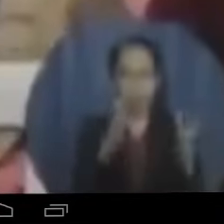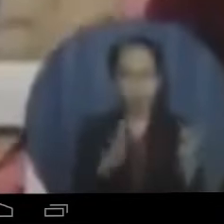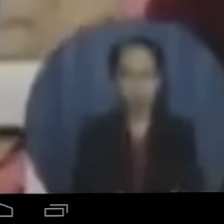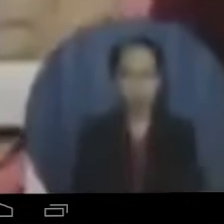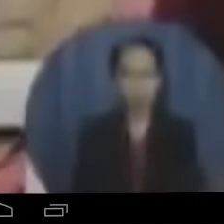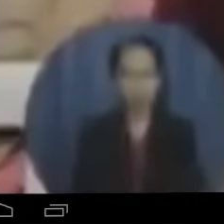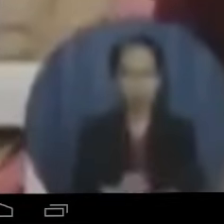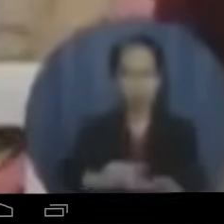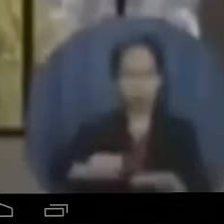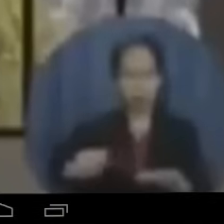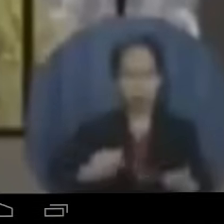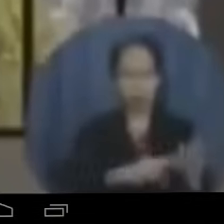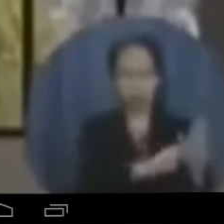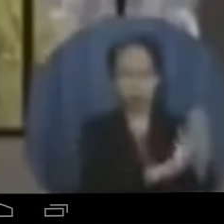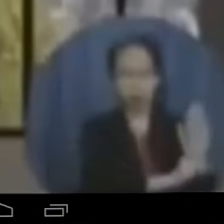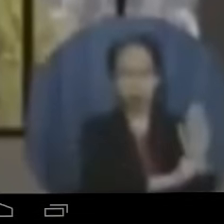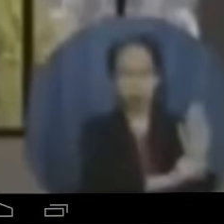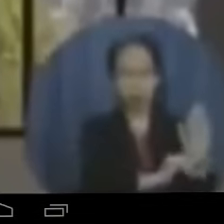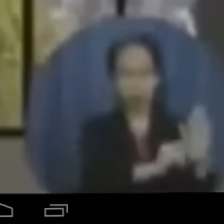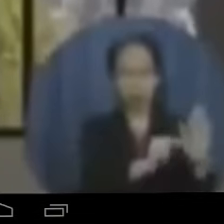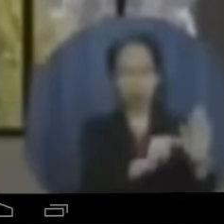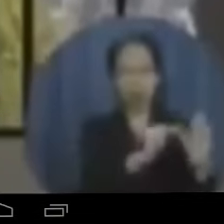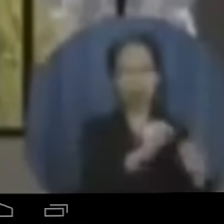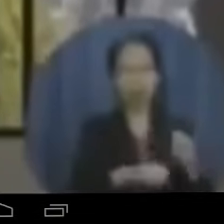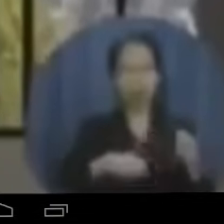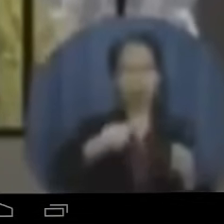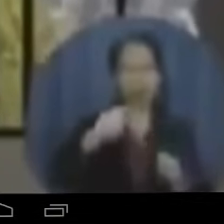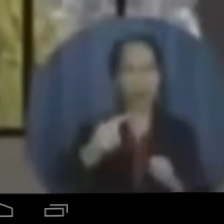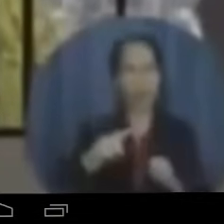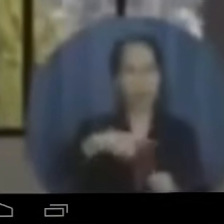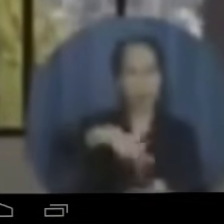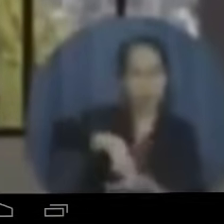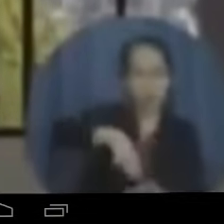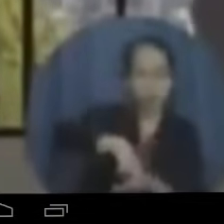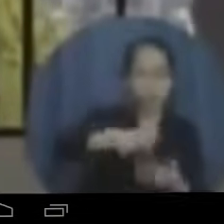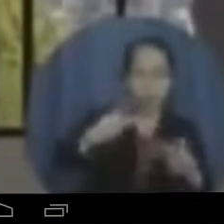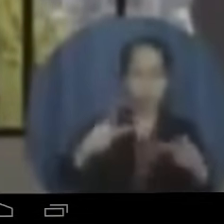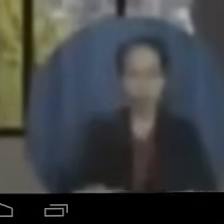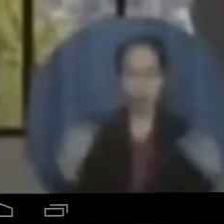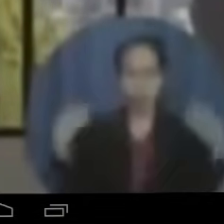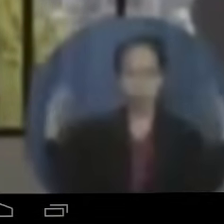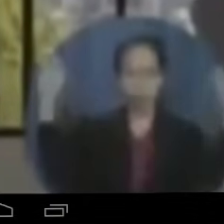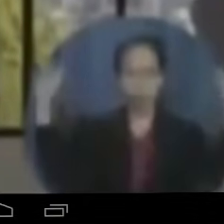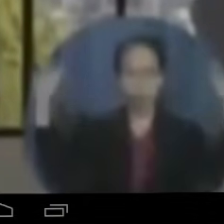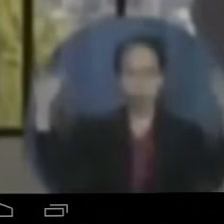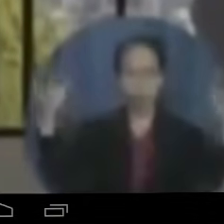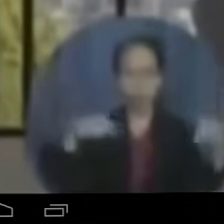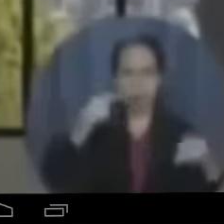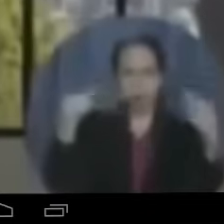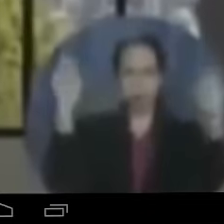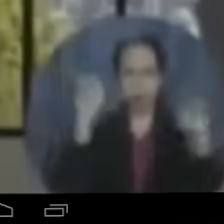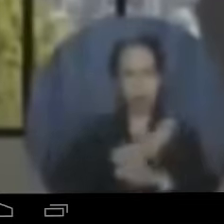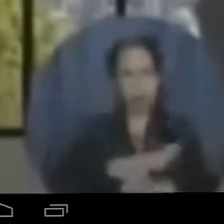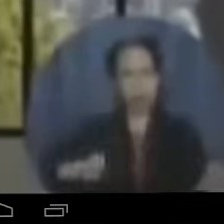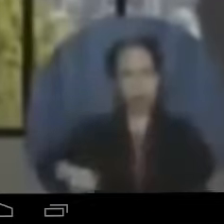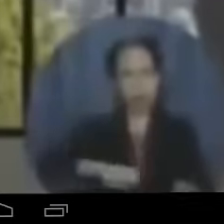Siya sumulat ng Apokalipsis. Aba, yun sabi, lumuhod siya doon sa harap ng anghel eh. Sabi ng anghel, huwag ka luluhod